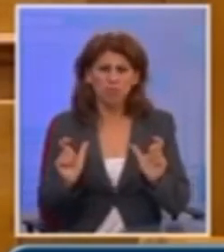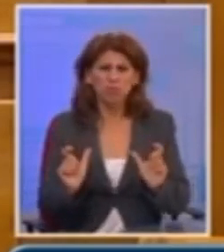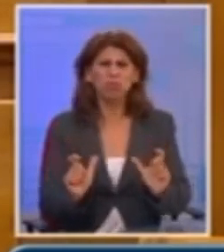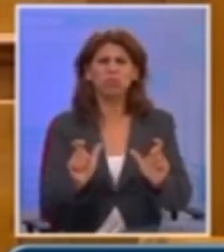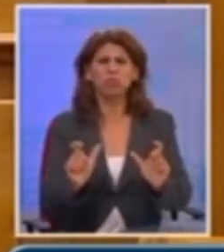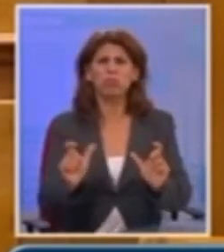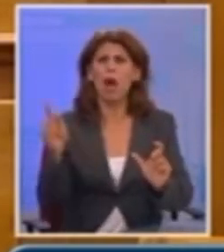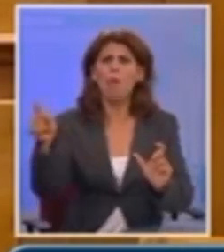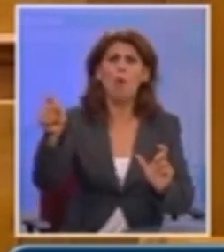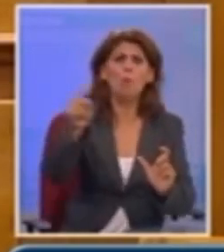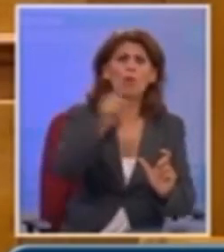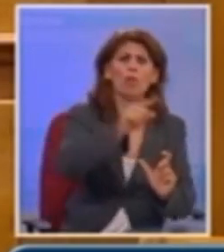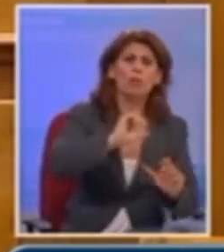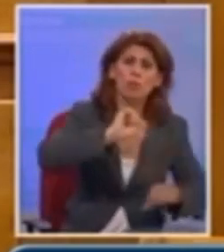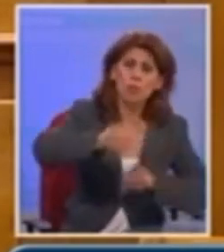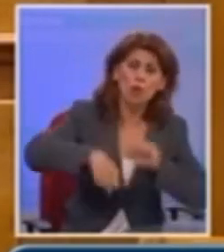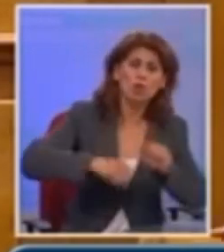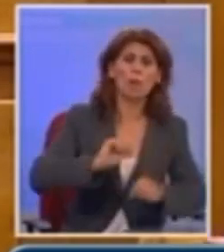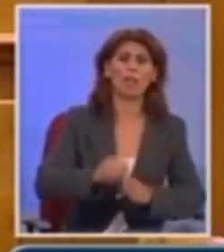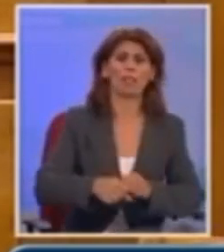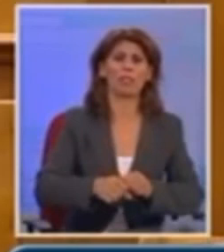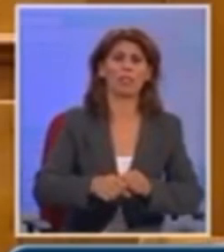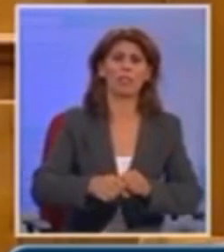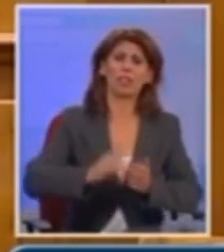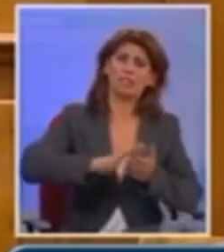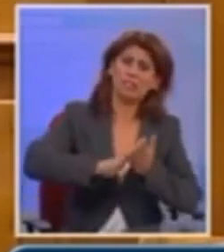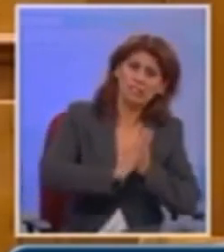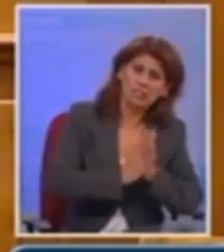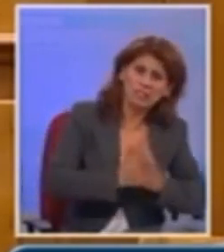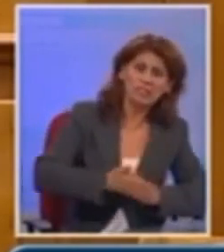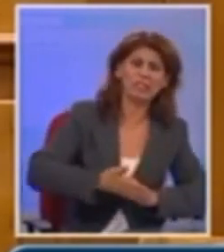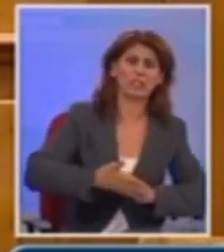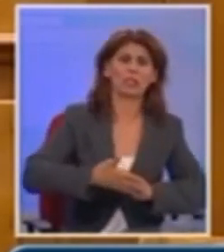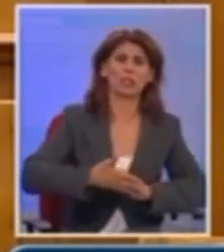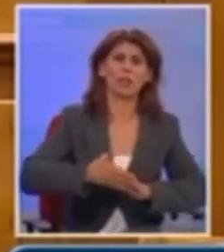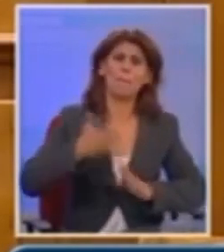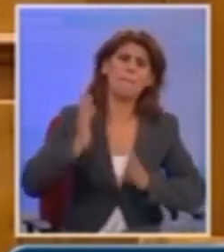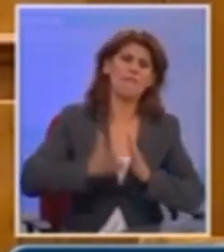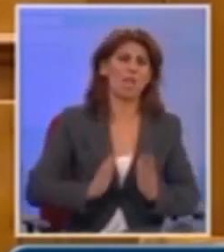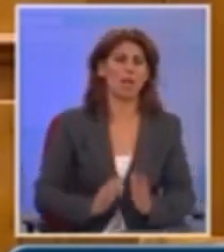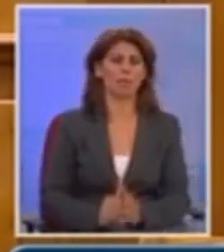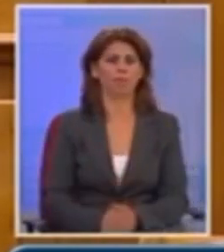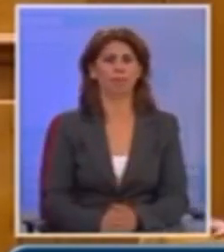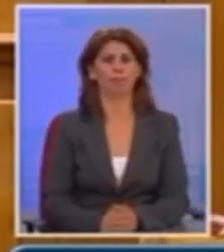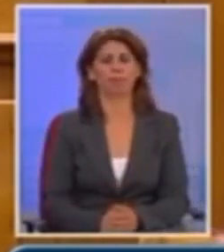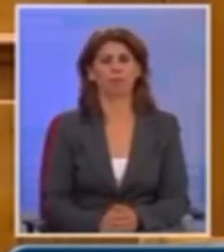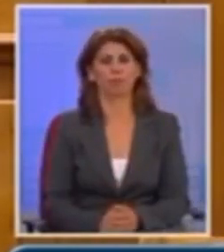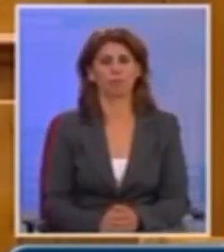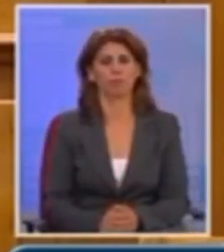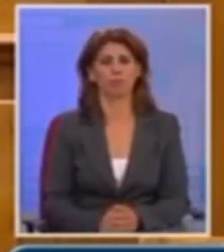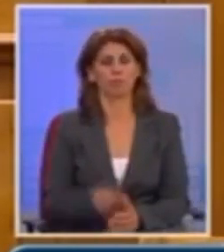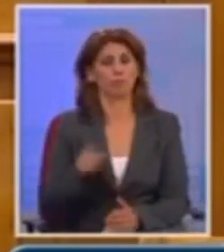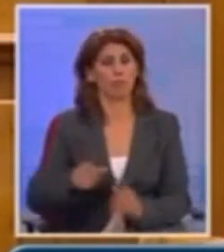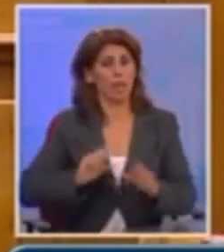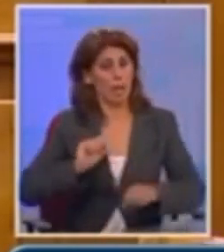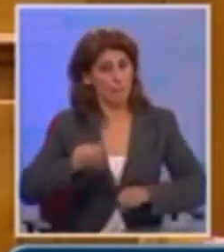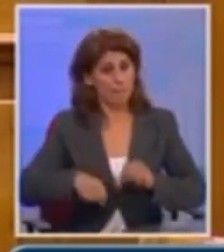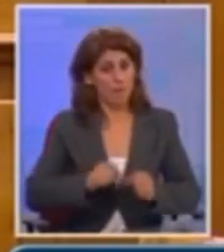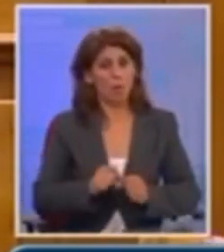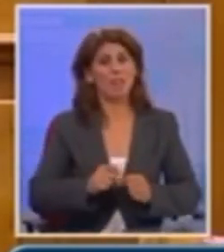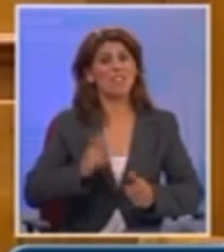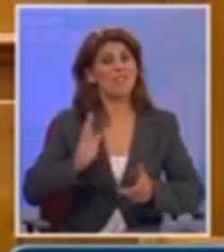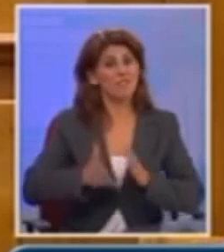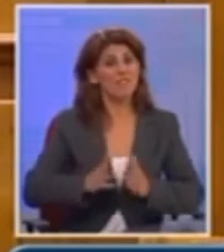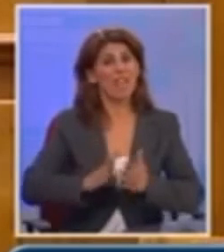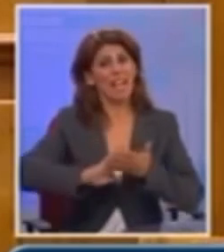οποιουδήποτε επιχειρεί να το καταλύσει με τη βία. Είναι απόπειρα